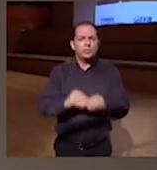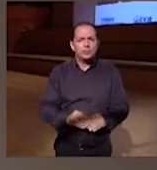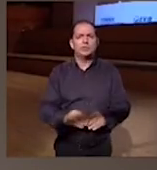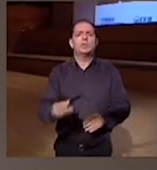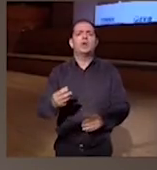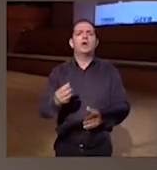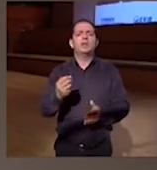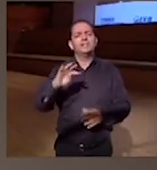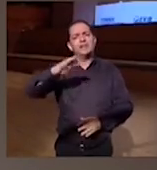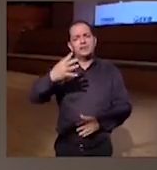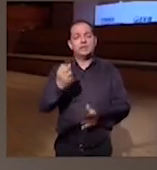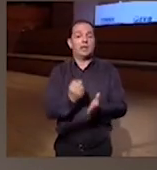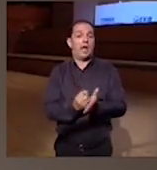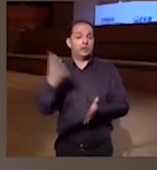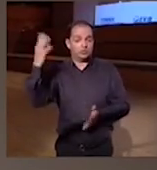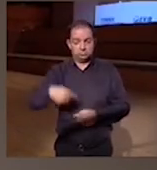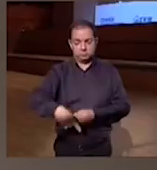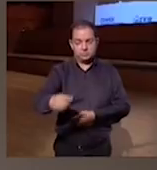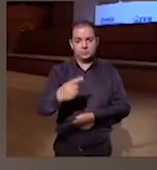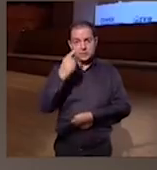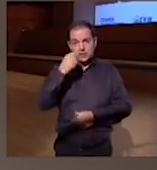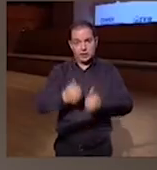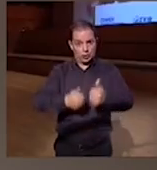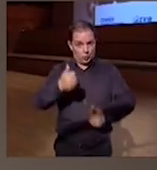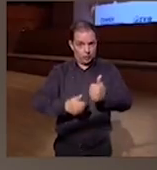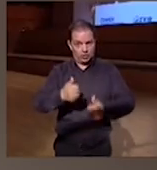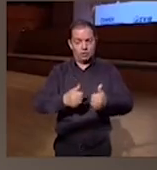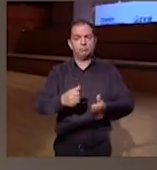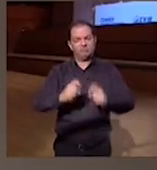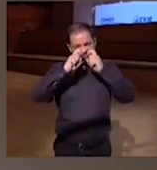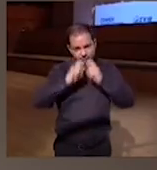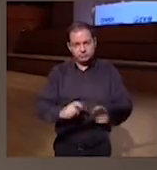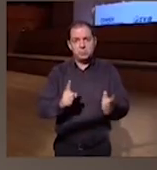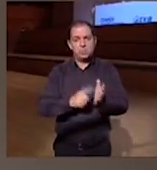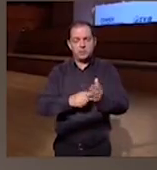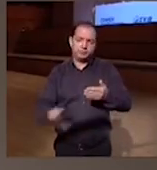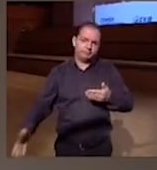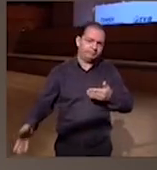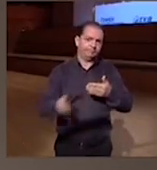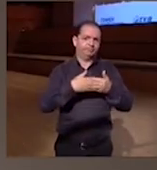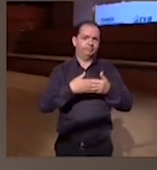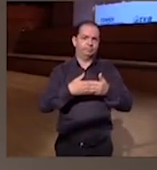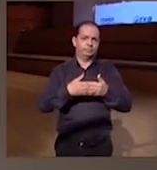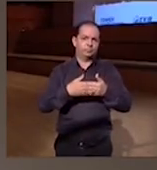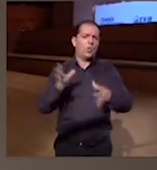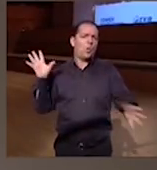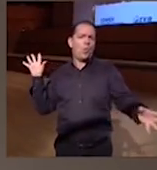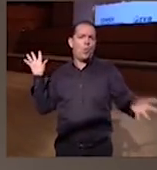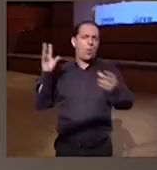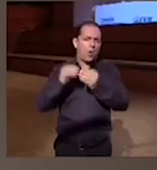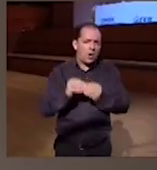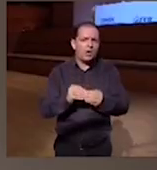Ιούνιο οφείλουμε να είμαστε και θα είμαστε έτοιμοι για το κλείσιμο όλων των